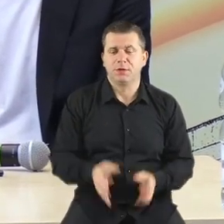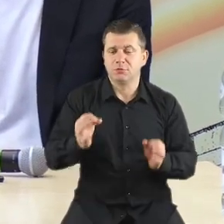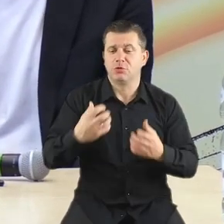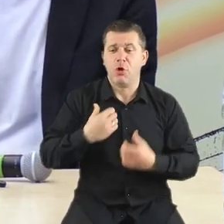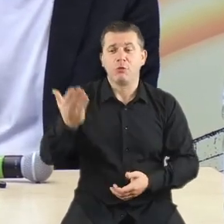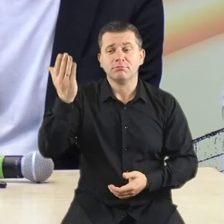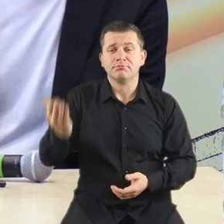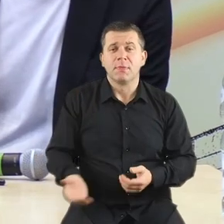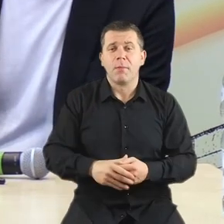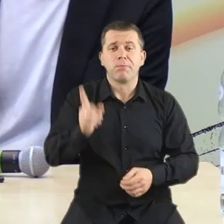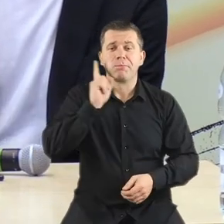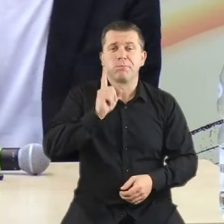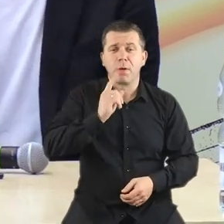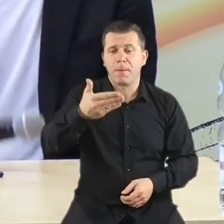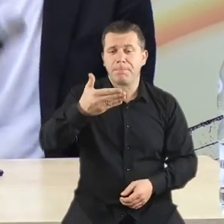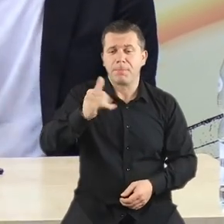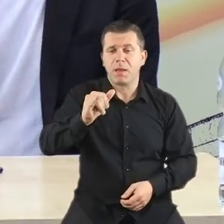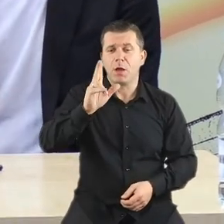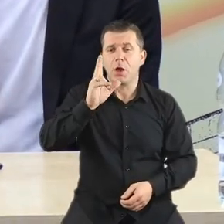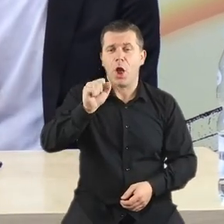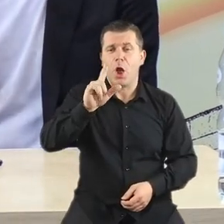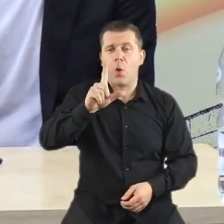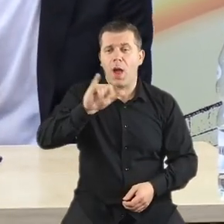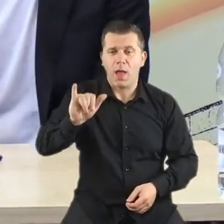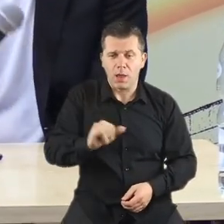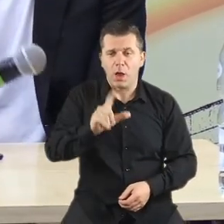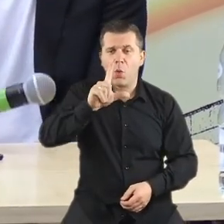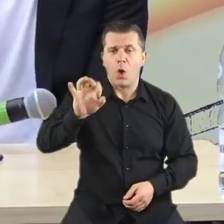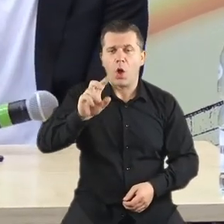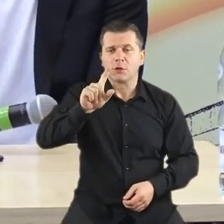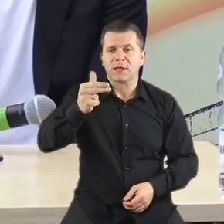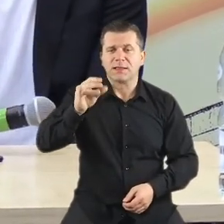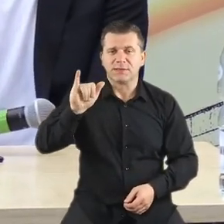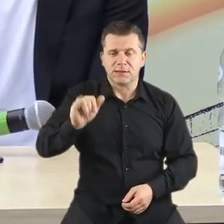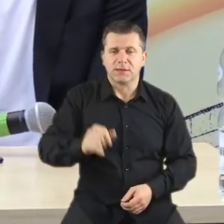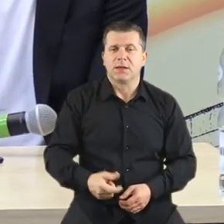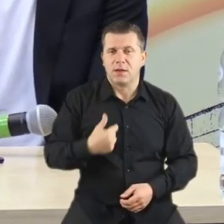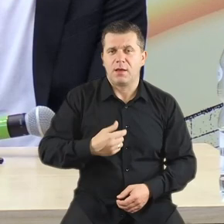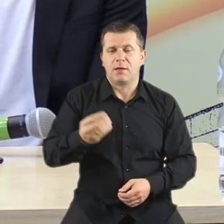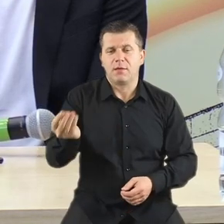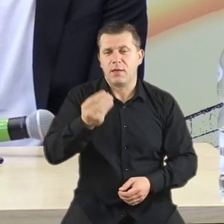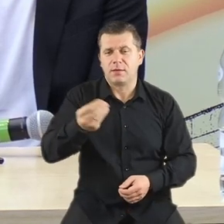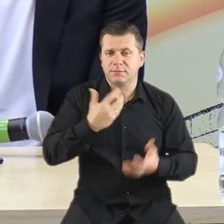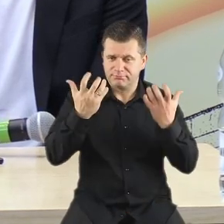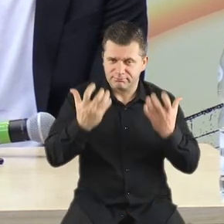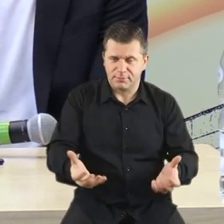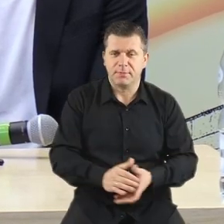naszym dzisiejszym gościem jest pan Mikołaj Łoziński. Dzień dobry. Ja tylko jeszcze